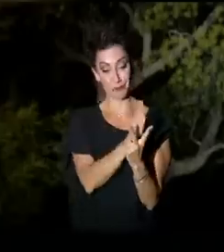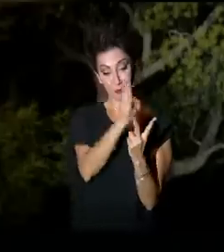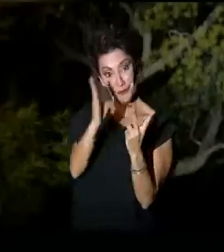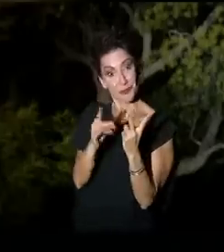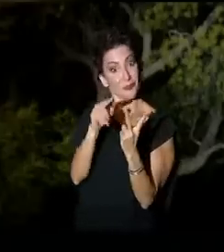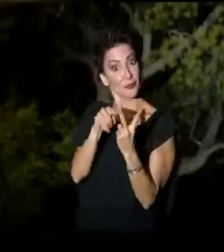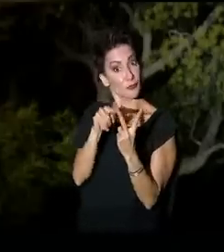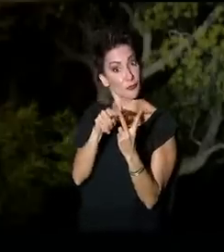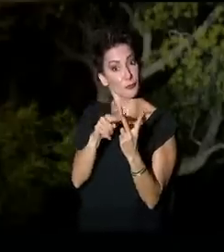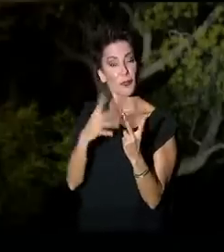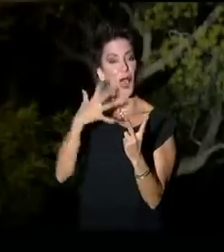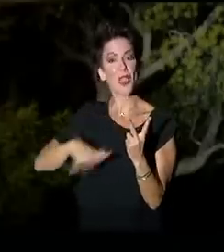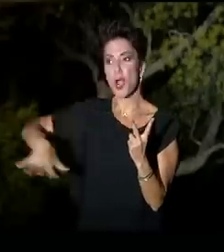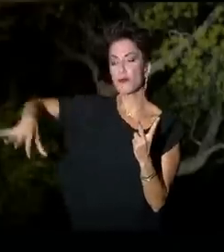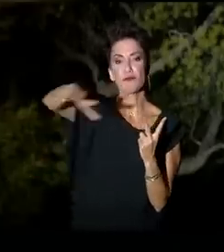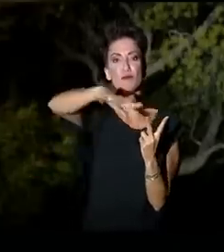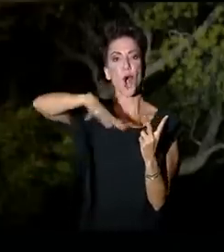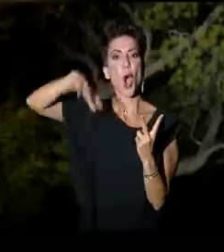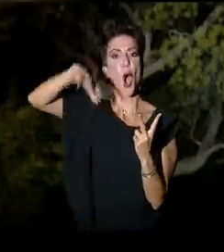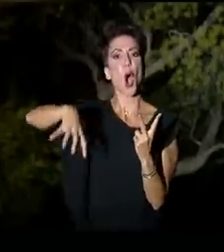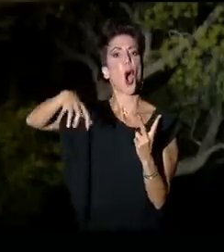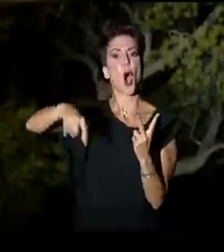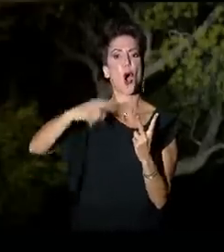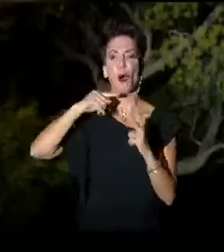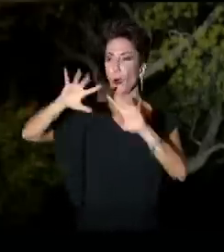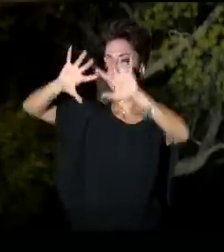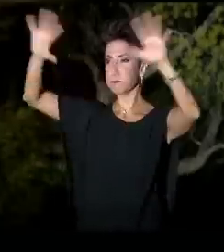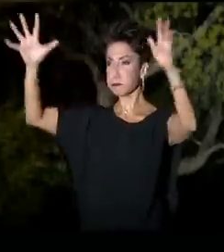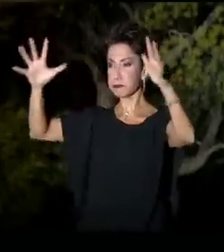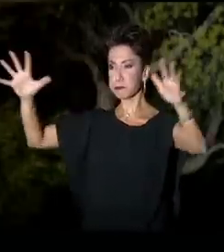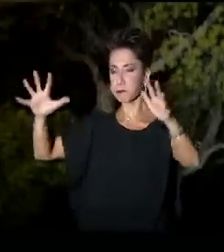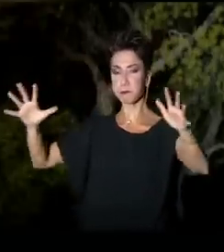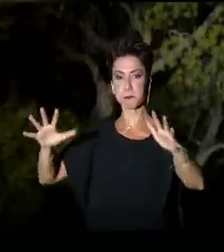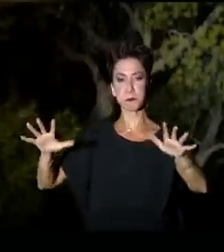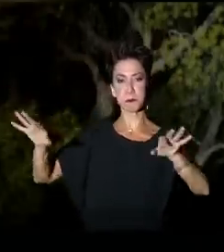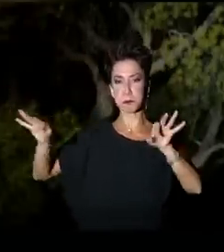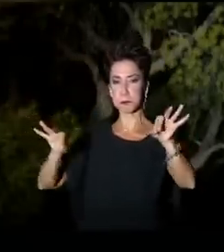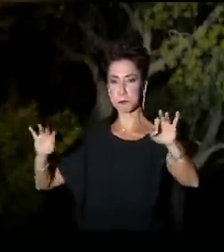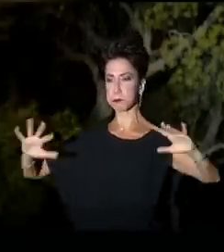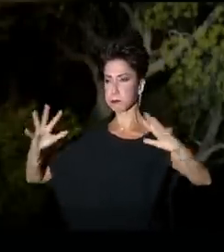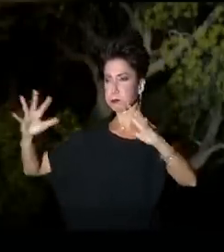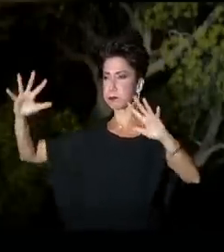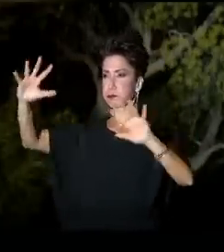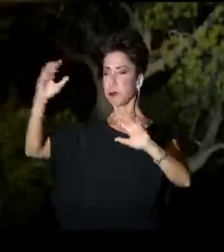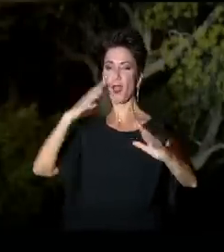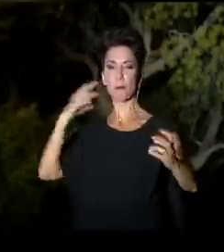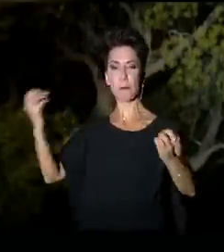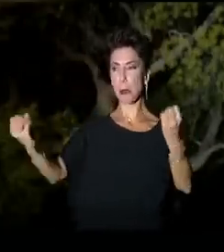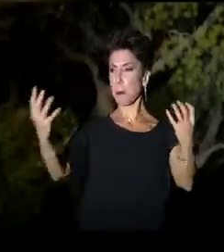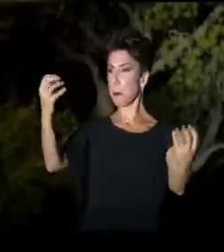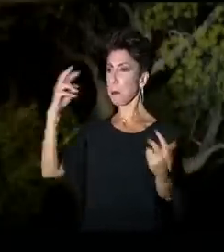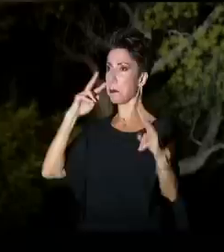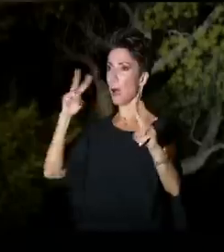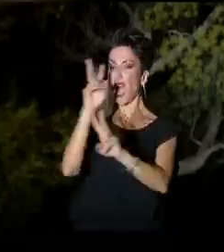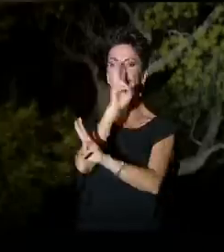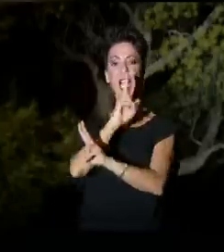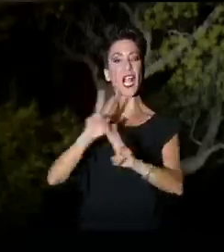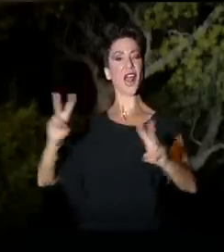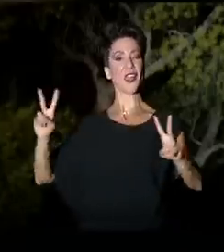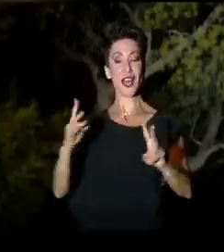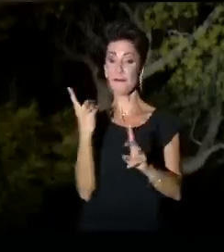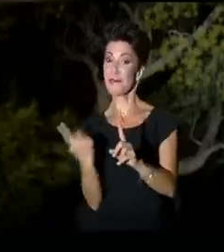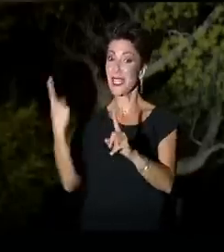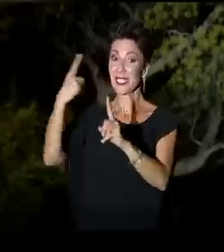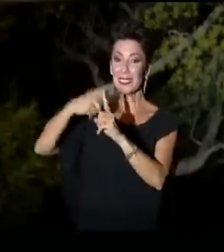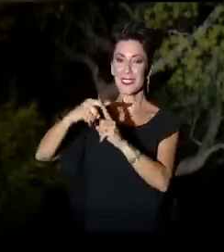αναδειχθεί ο χώρος με τον όγκο και τη γεωμετρία του, ώστε μαζί με τα